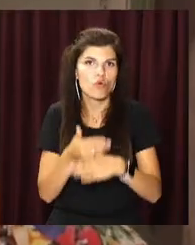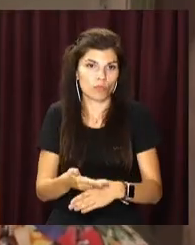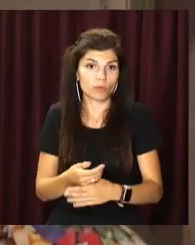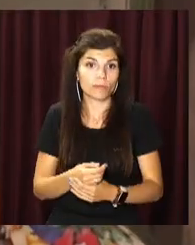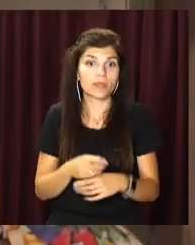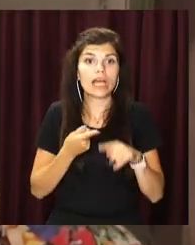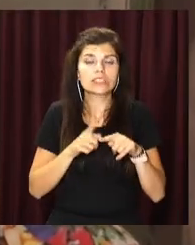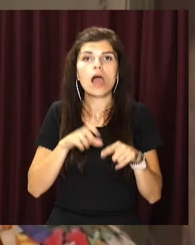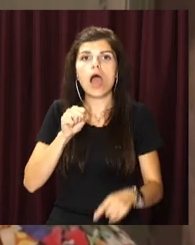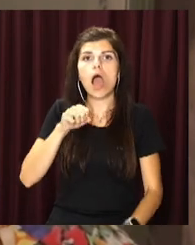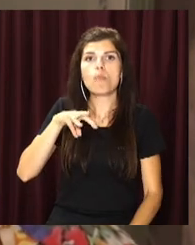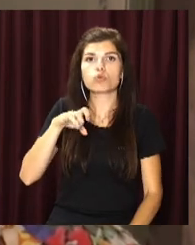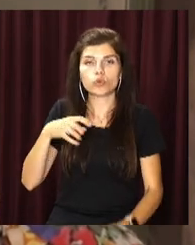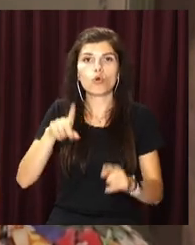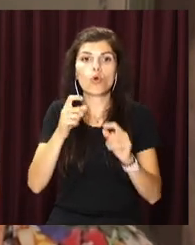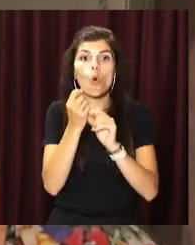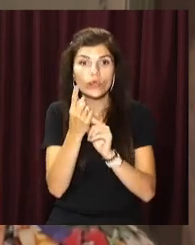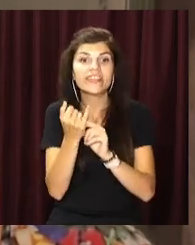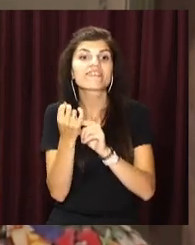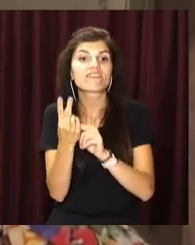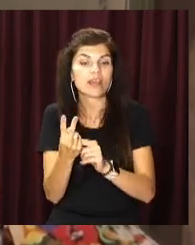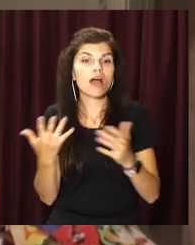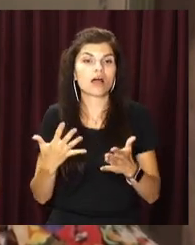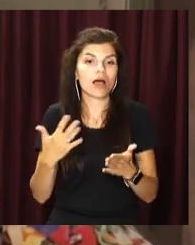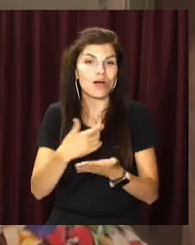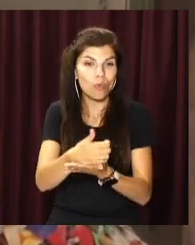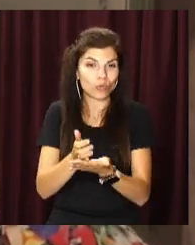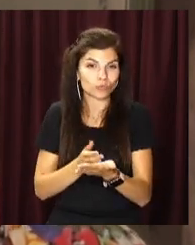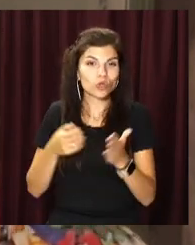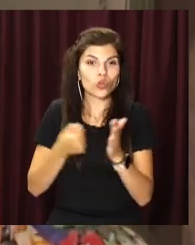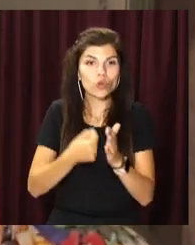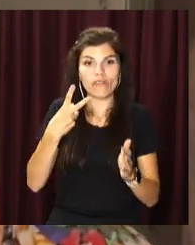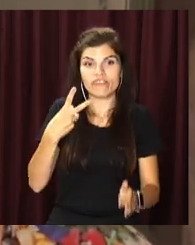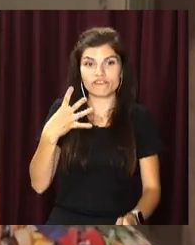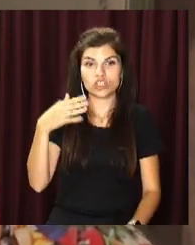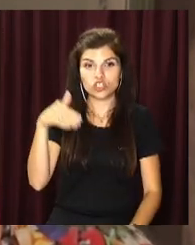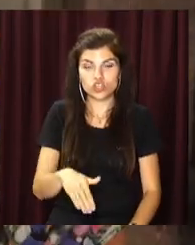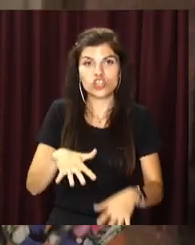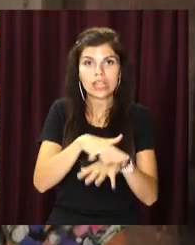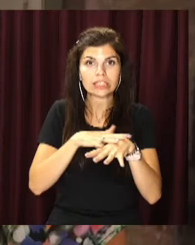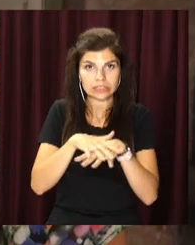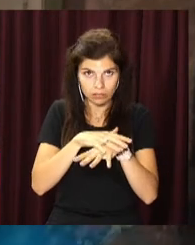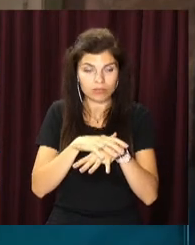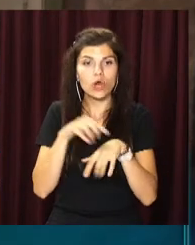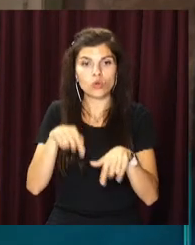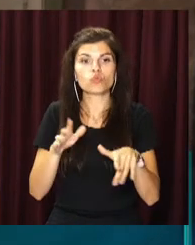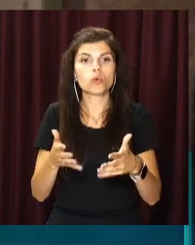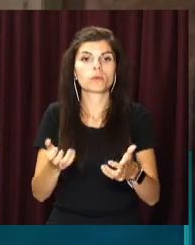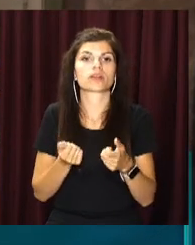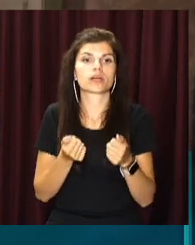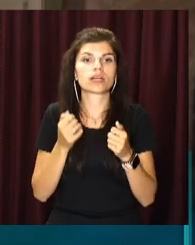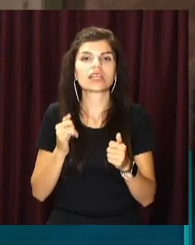буде амбулаторія 11 та 12, які обслуговують до 24 тисяч населення. Тут будуть приймати і